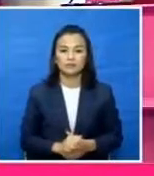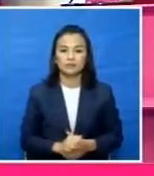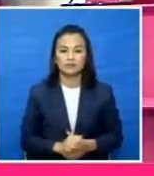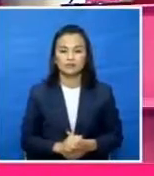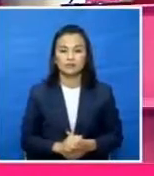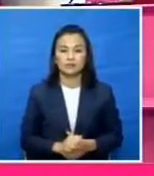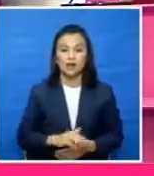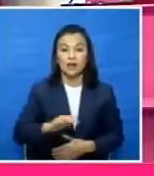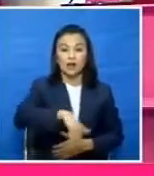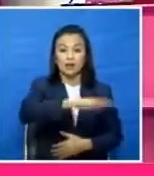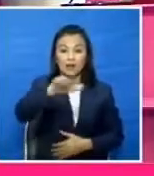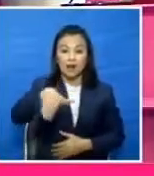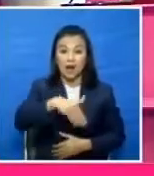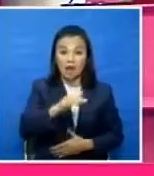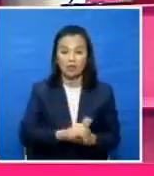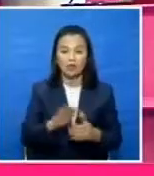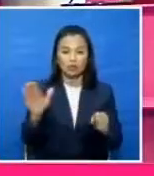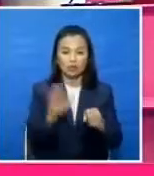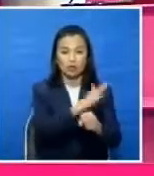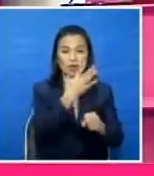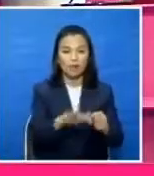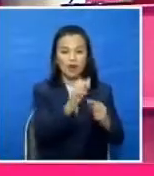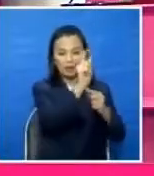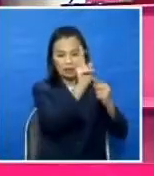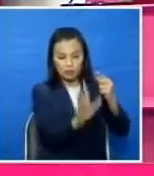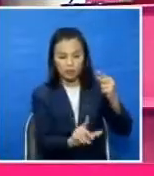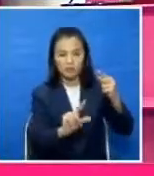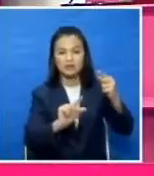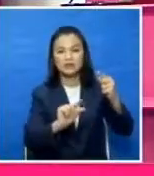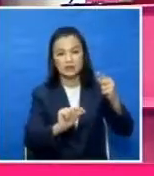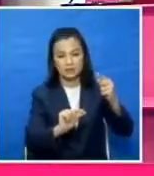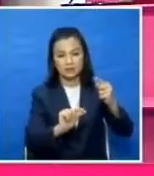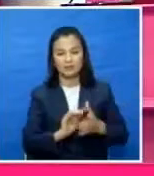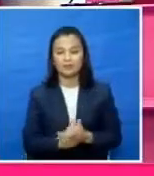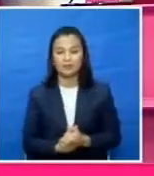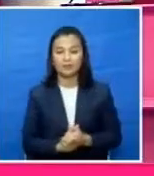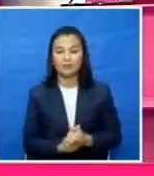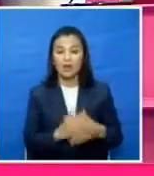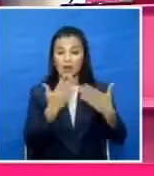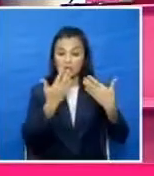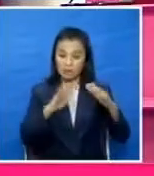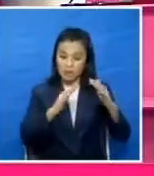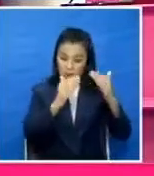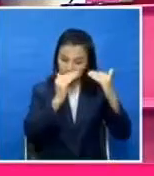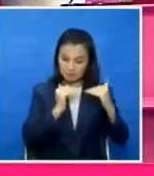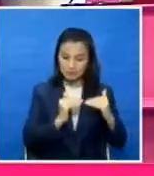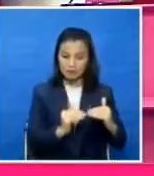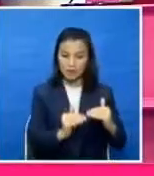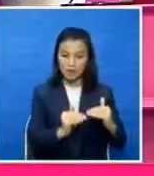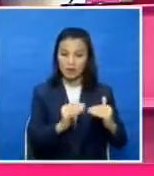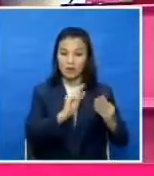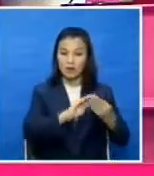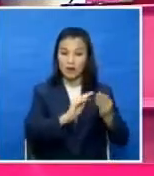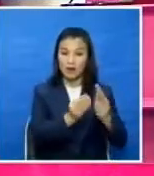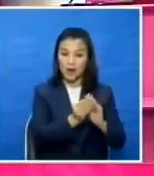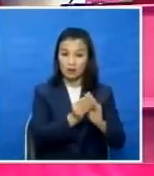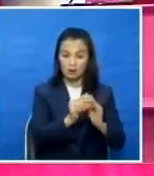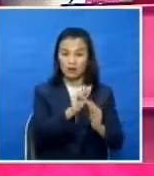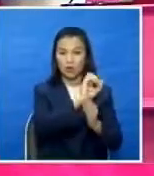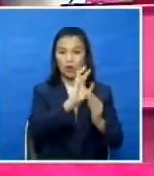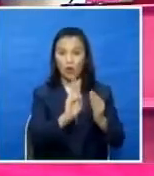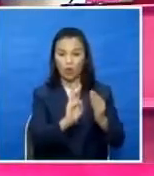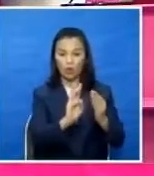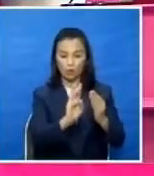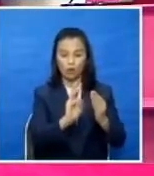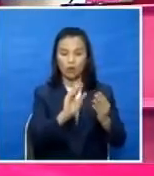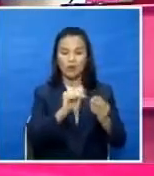ได้ทำการออกรางวัลอันดับที่5ครบ20ครั้งแล้วค่ะต่อไปจะทำการออกรางวัลอันดับเลขท้าย6ตัวออก